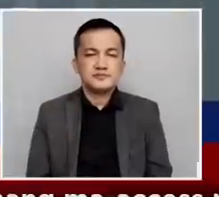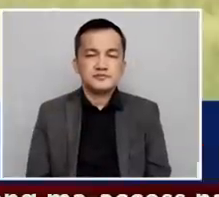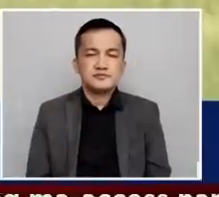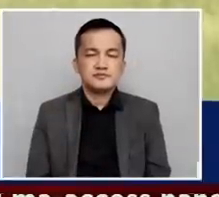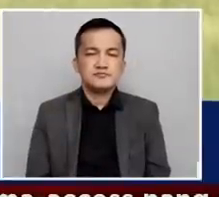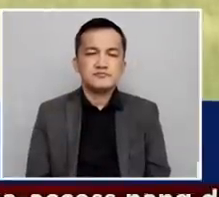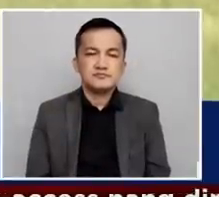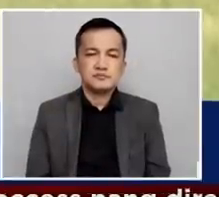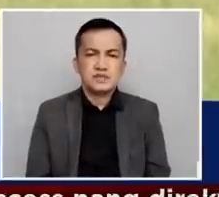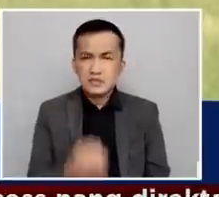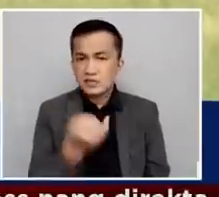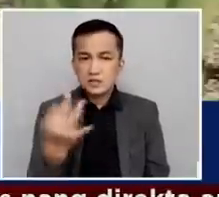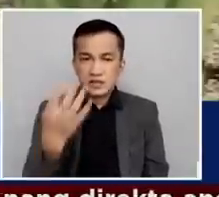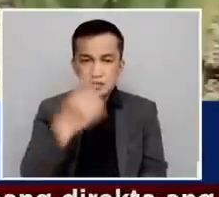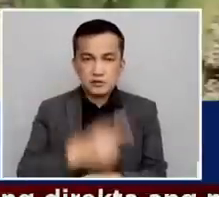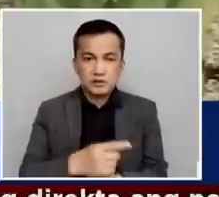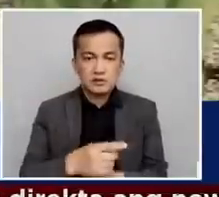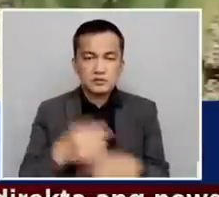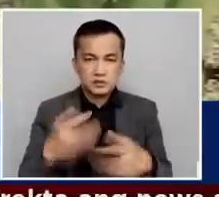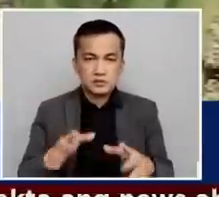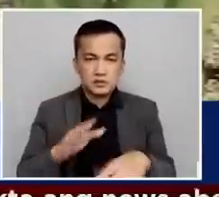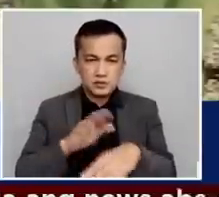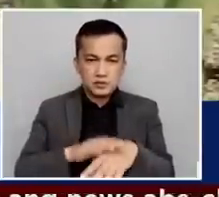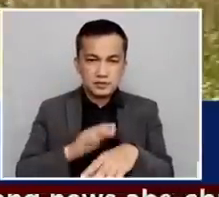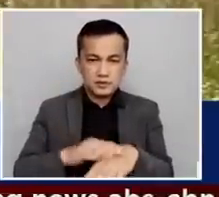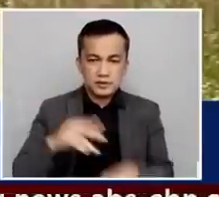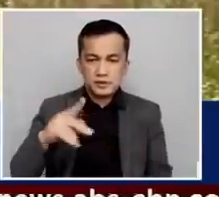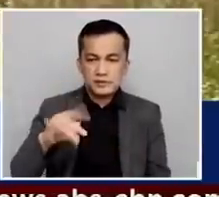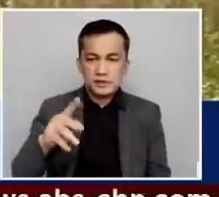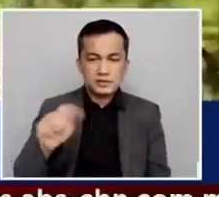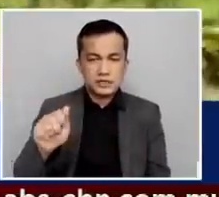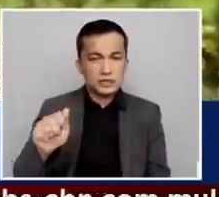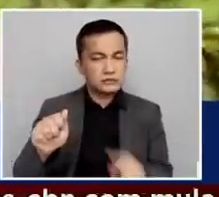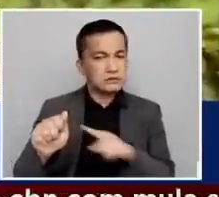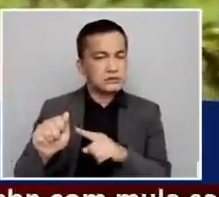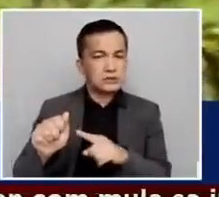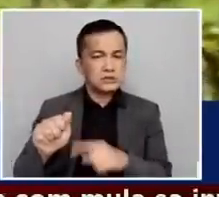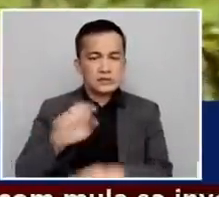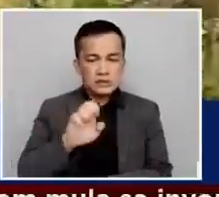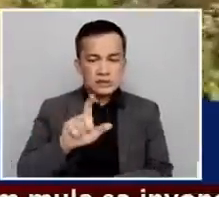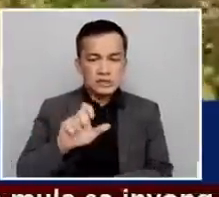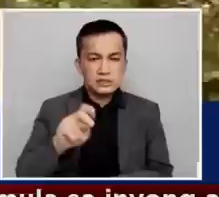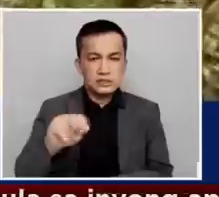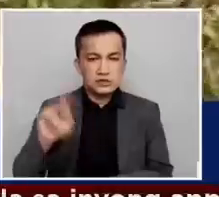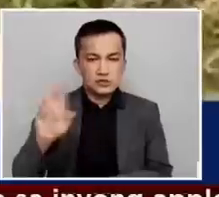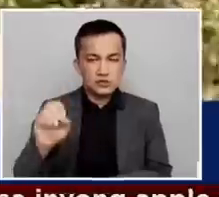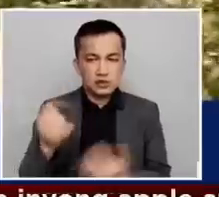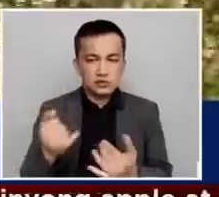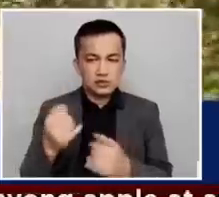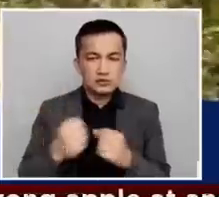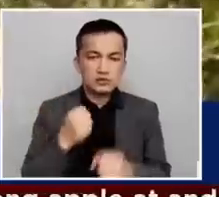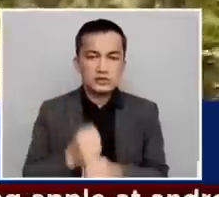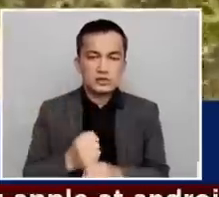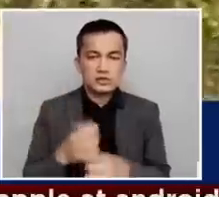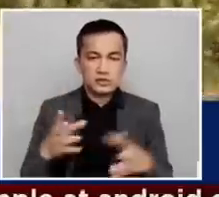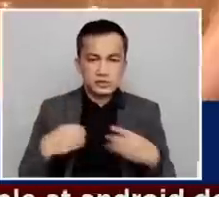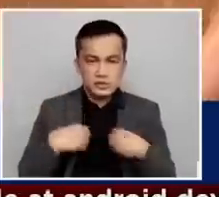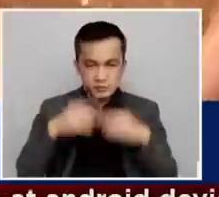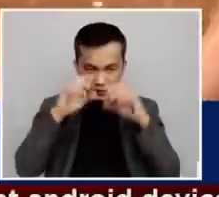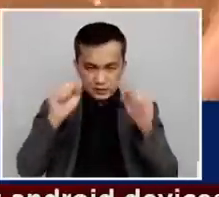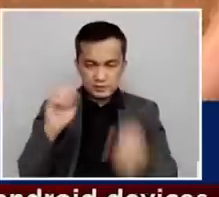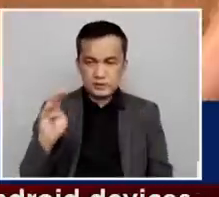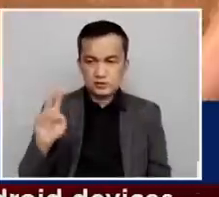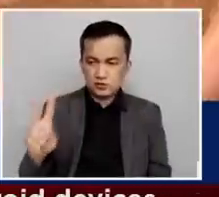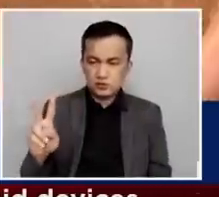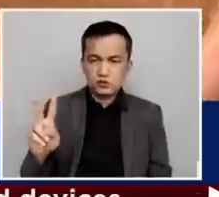Ilang araw matapos magbabala ang pag-asa sa posibilidad na El Nino ngayong taon, inamin ni Pangulo Ferdinand Marcos Jr.